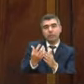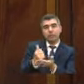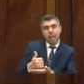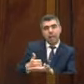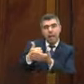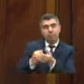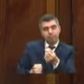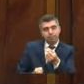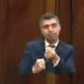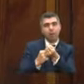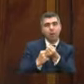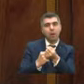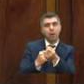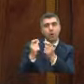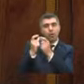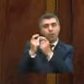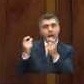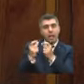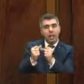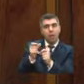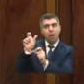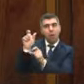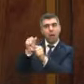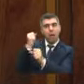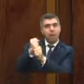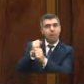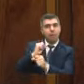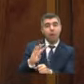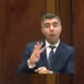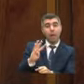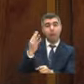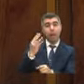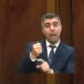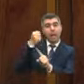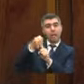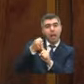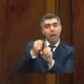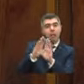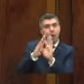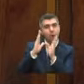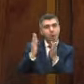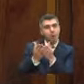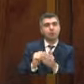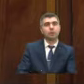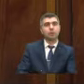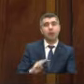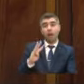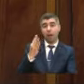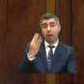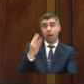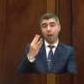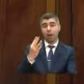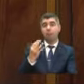المقاولة من أجل رفع وسيرة النمو إحدى فرص الشغل، رابعا وأخيرا مواصلة الإصلاحات الكبرى. هذه إذن 4 المحاور